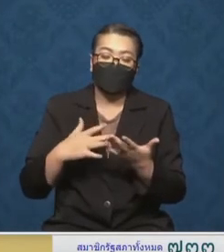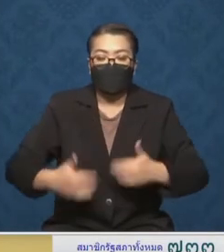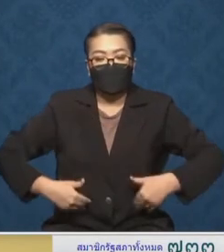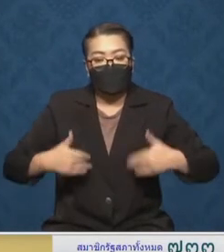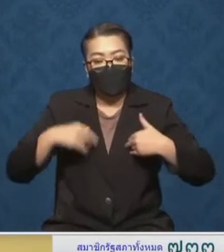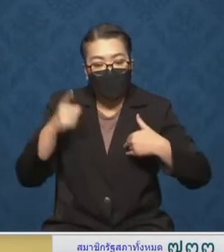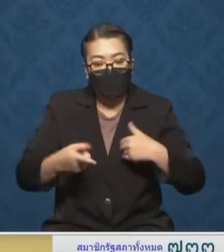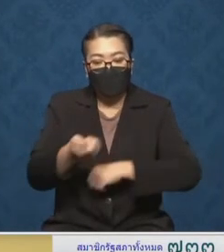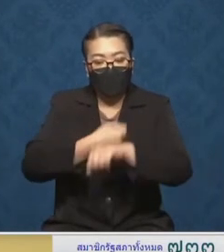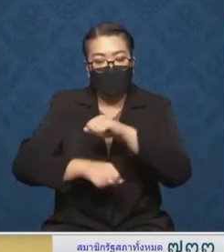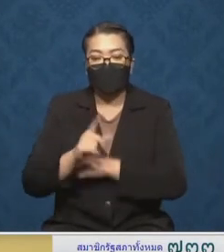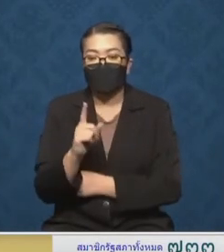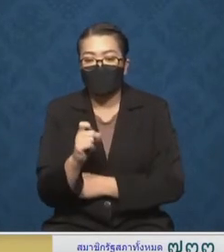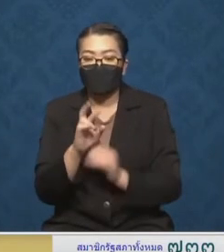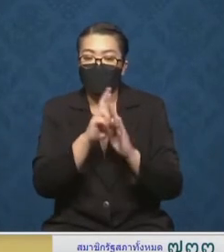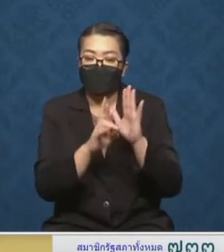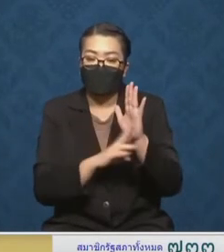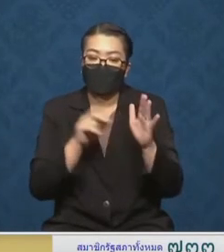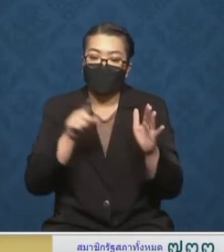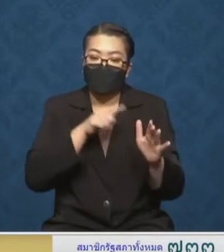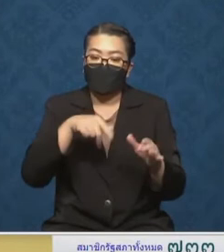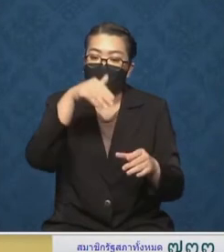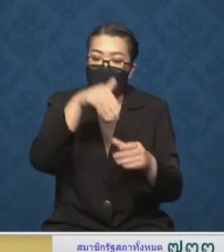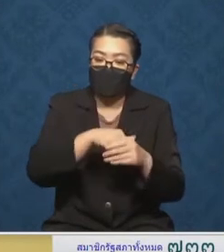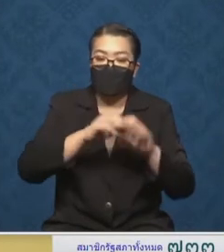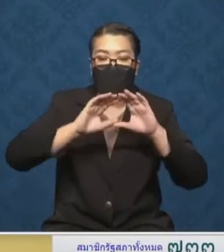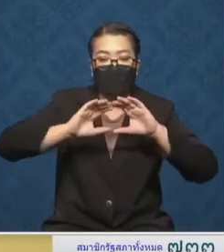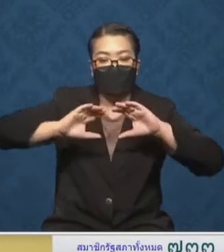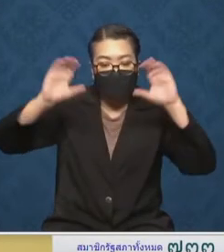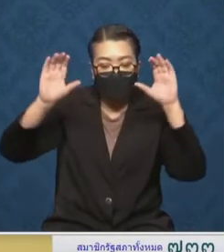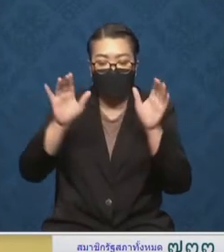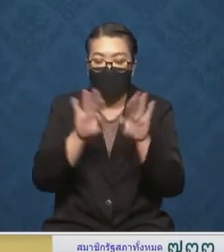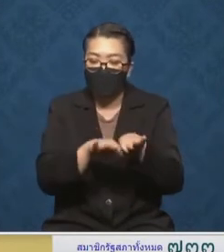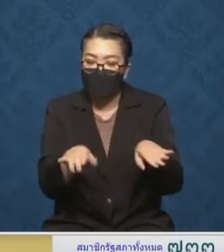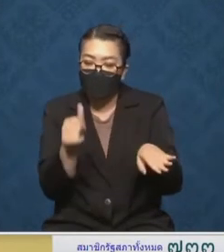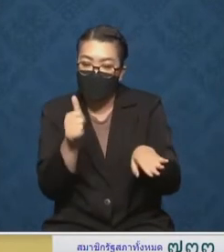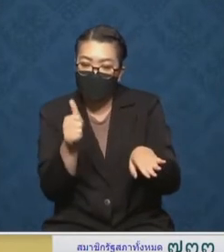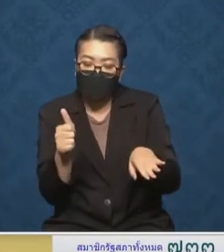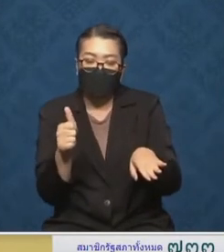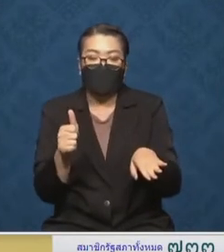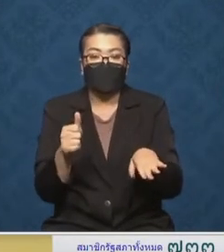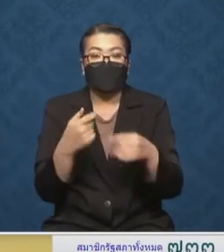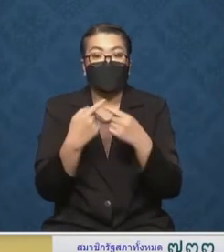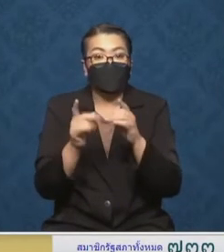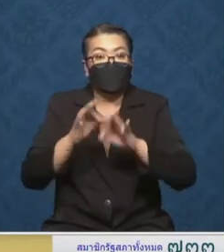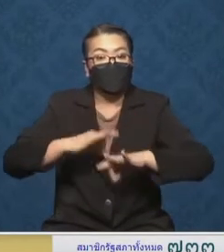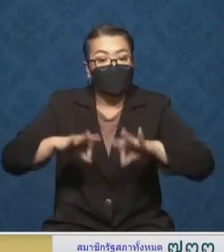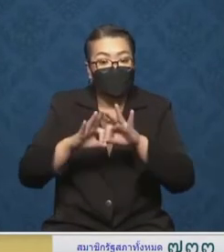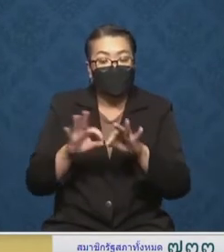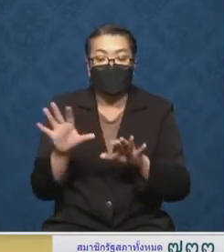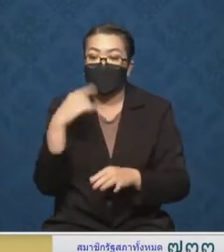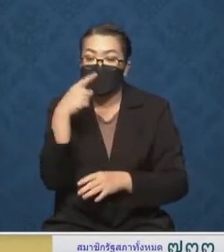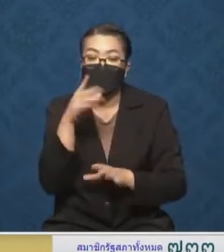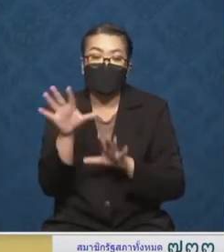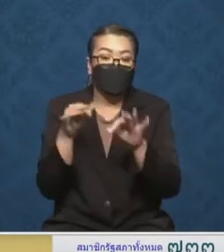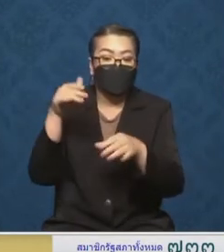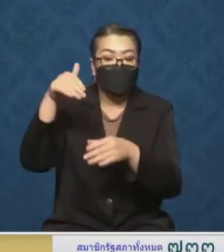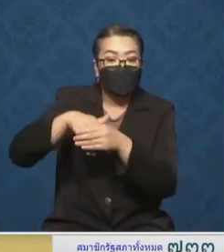ได้ไม่ใช่เรื่องระบบเลือกตั้งที่หวังว่าจะมีรัฐบาลที่มีเสถียรภาพมากที่สุดเพราะต่อให้ใครเลือกตั้งชนะ